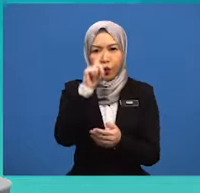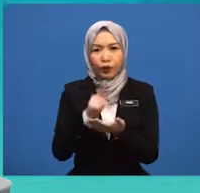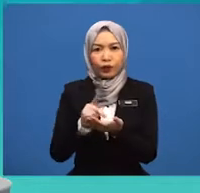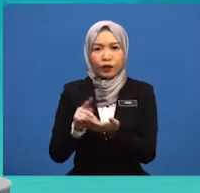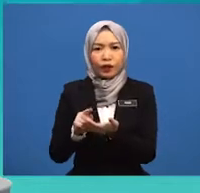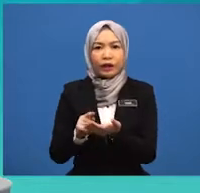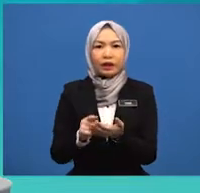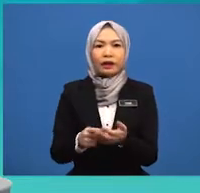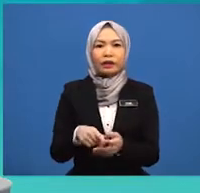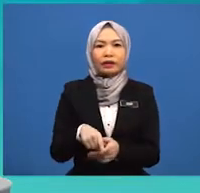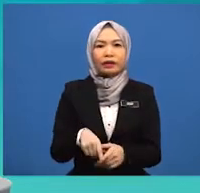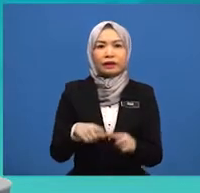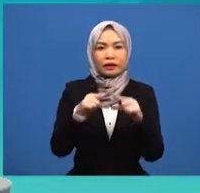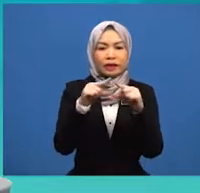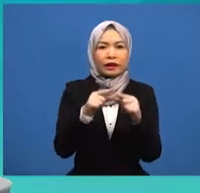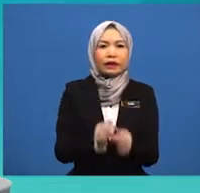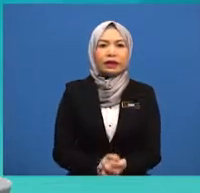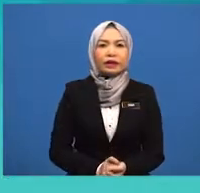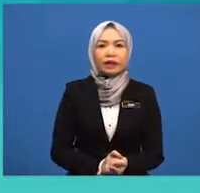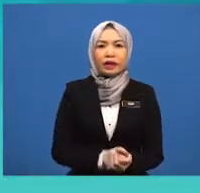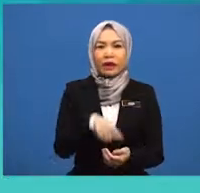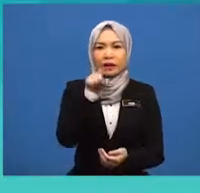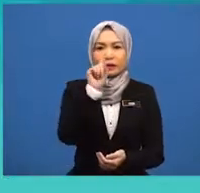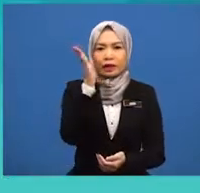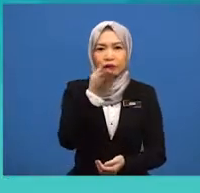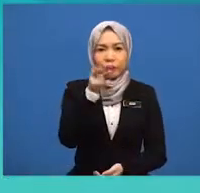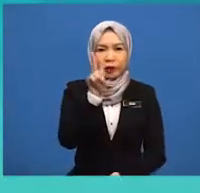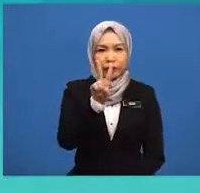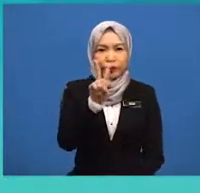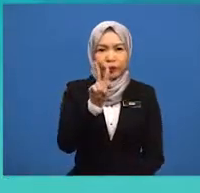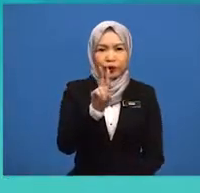Formula bagi mengira luas sebuah segitiga adalah